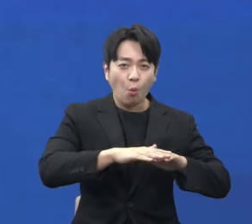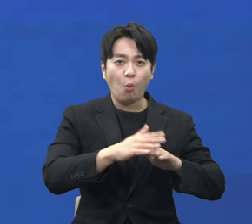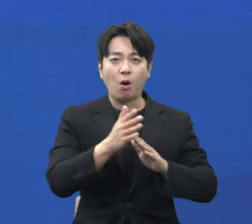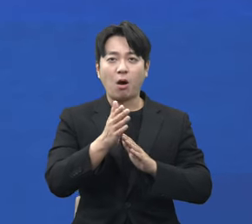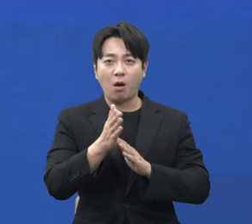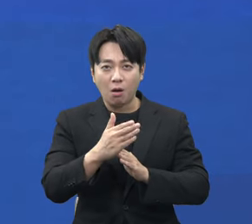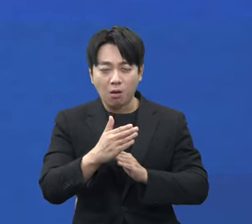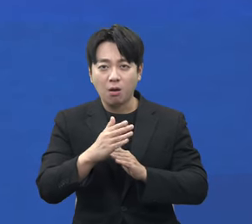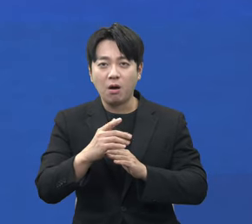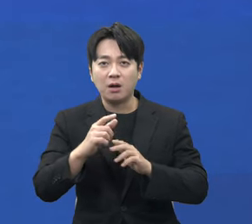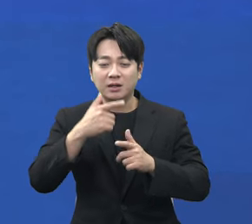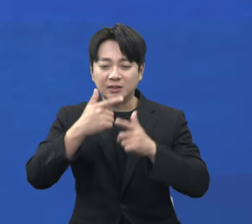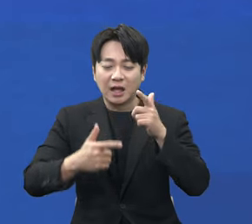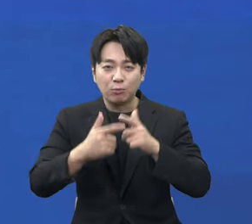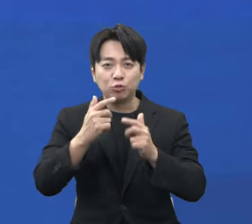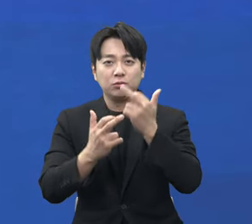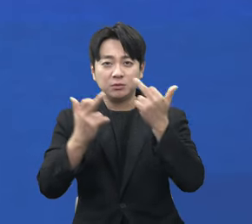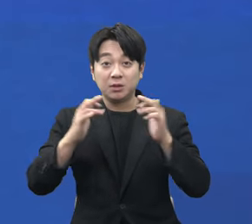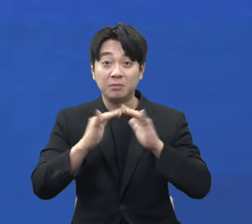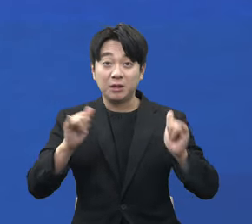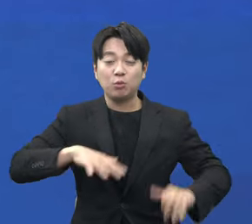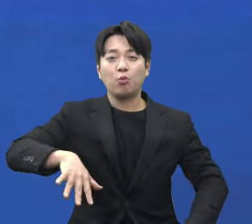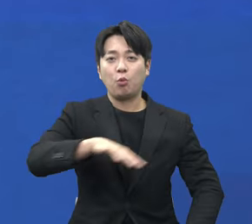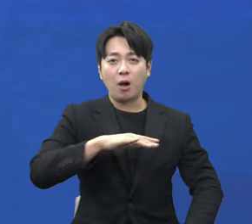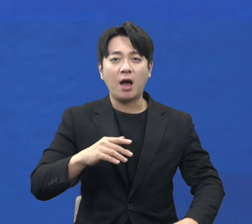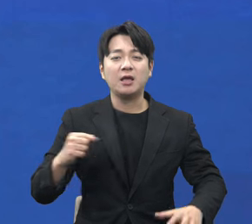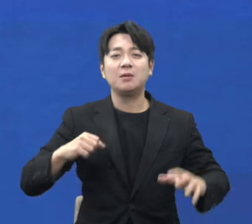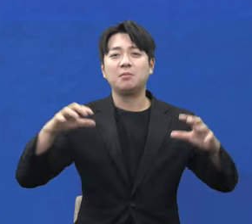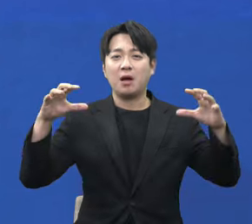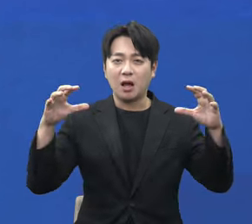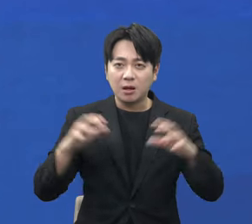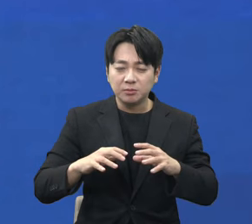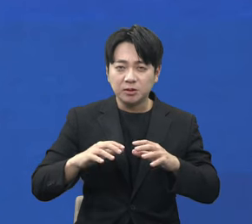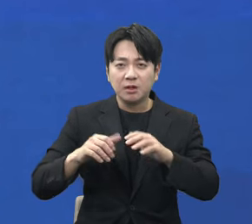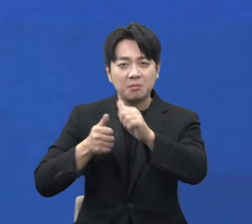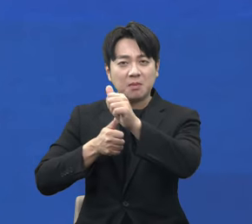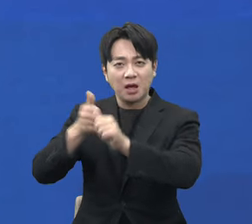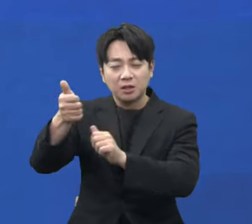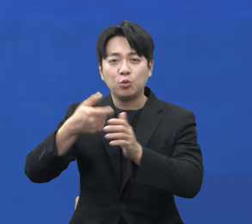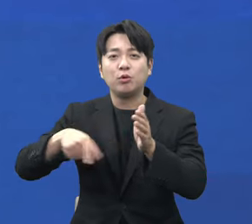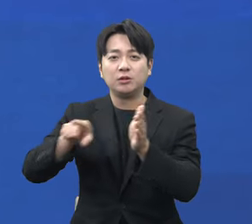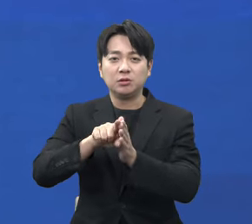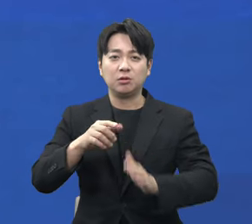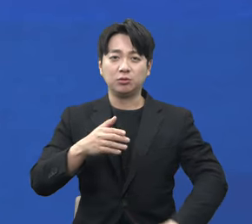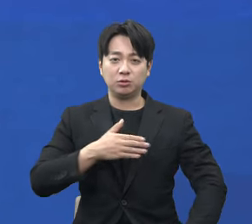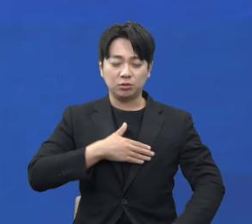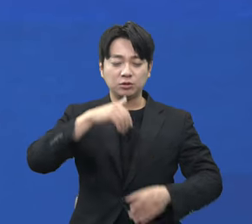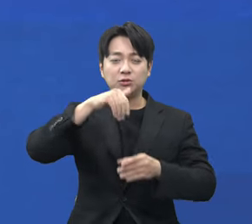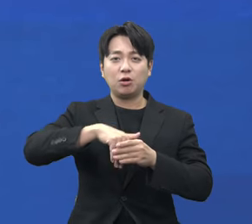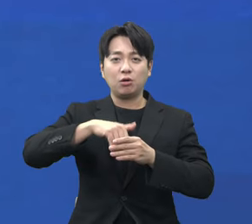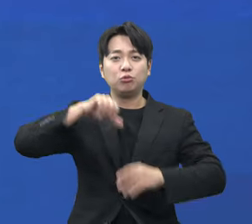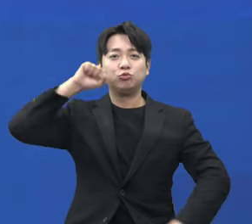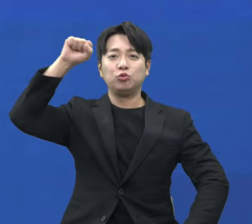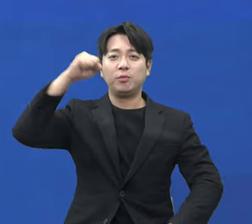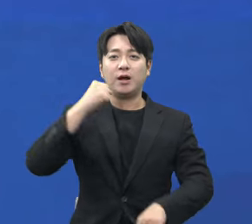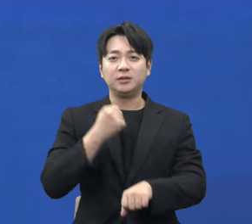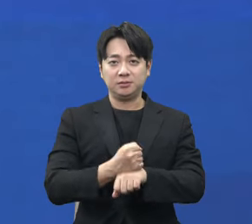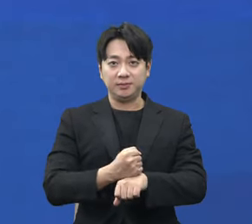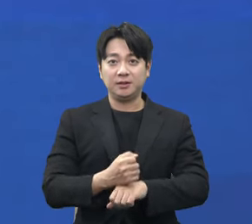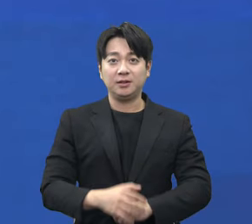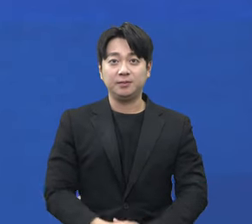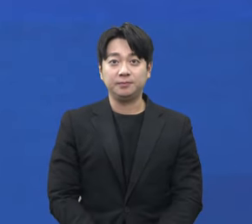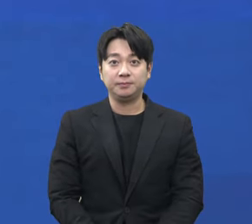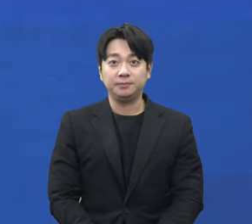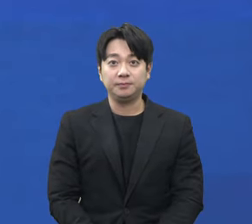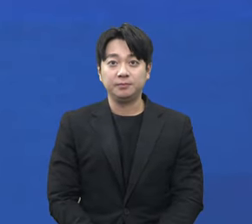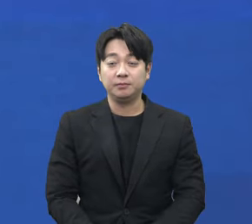함께 이겨내고자 전국 농어민위원장 선거에 뛰어들었습니다. 사람들이